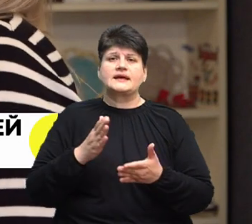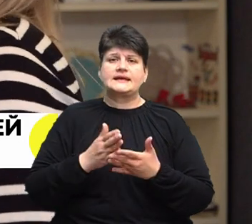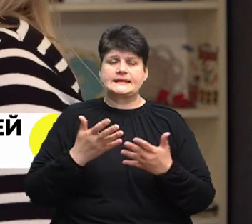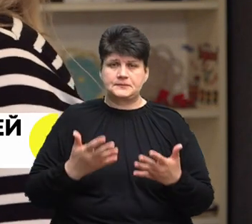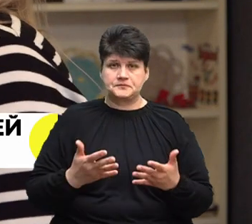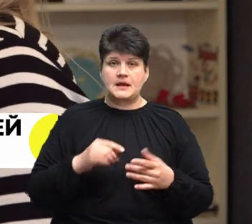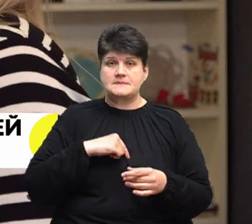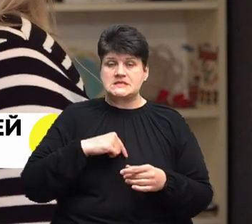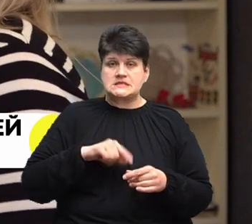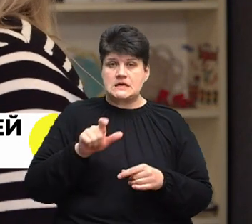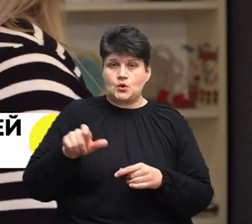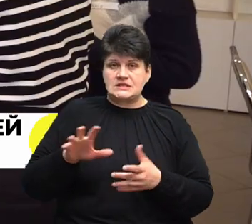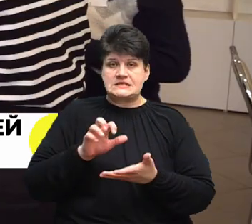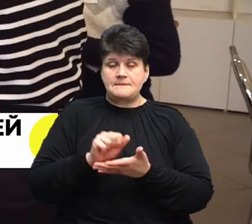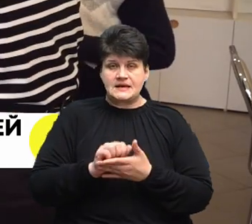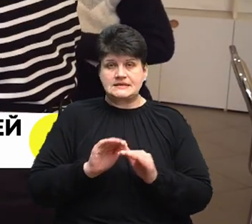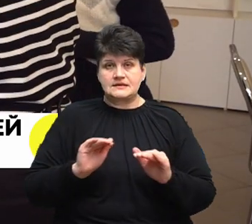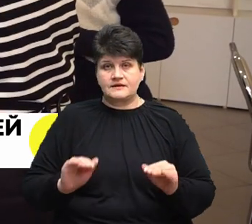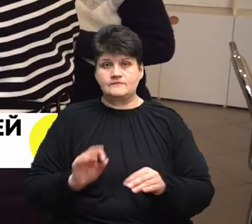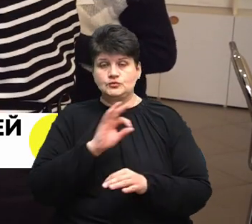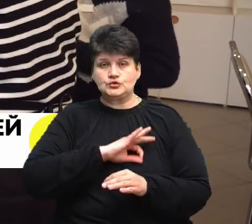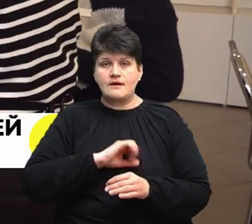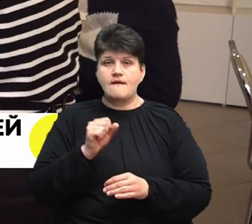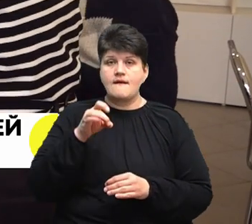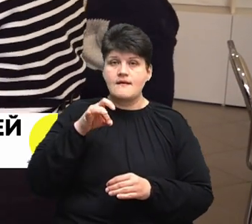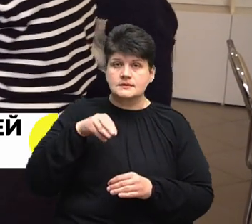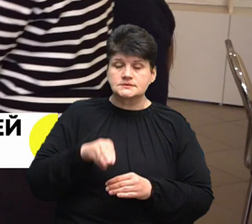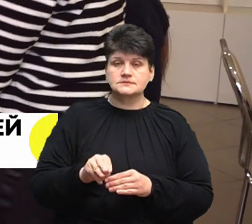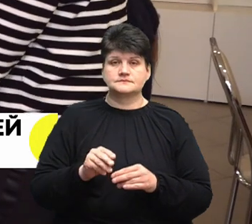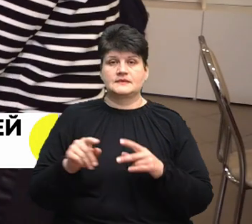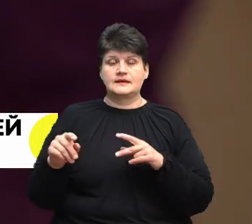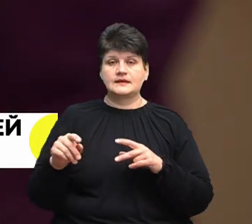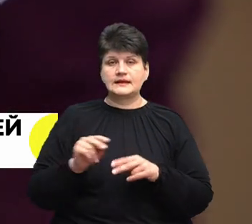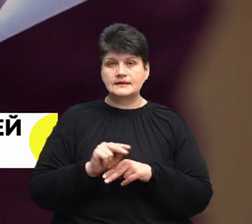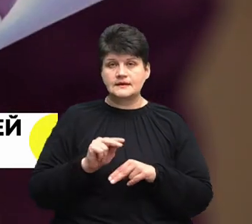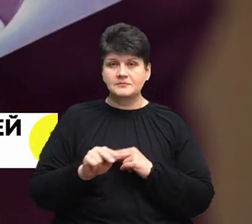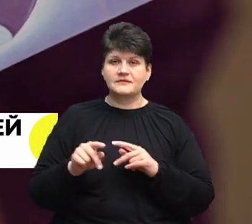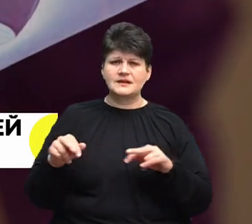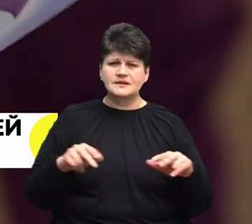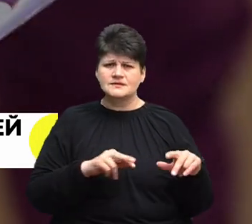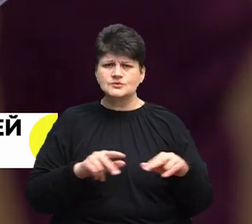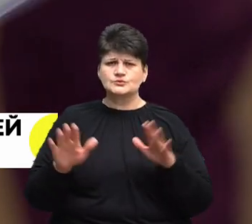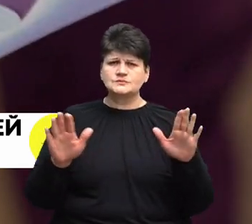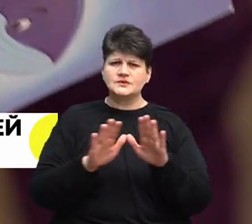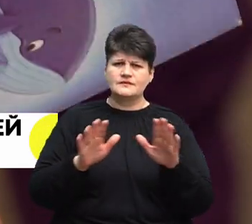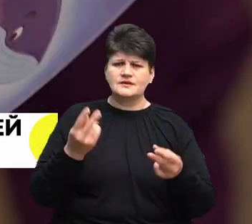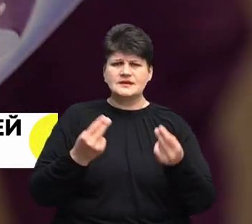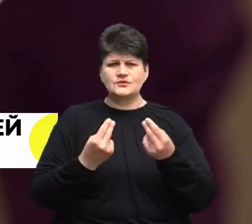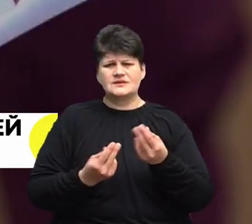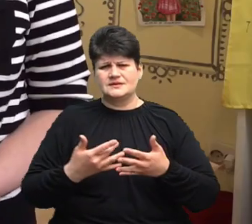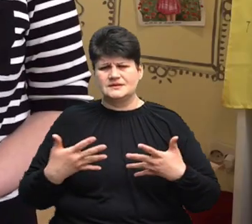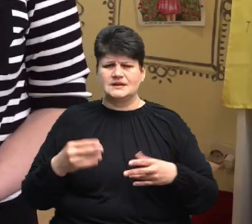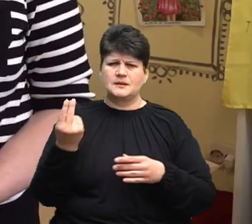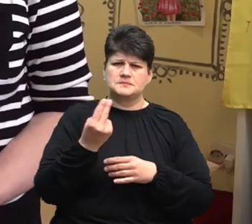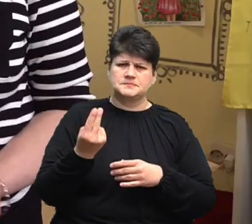займається з дітьми, застосовуючи арт-терапію. Під час занять вони танцюють, співають, грають в ігри, малюють, роблять аплікації та просто